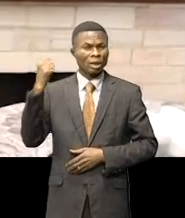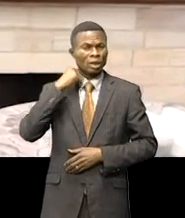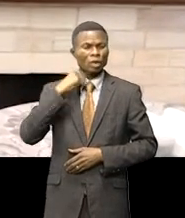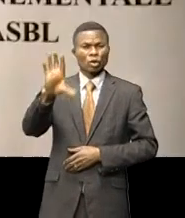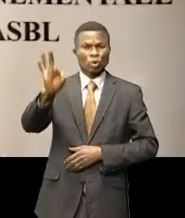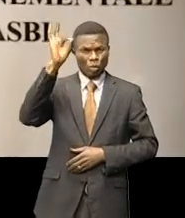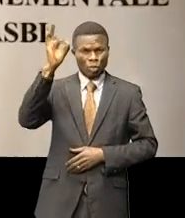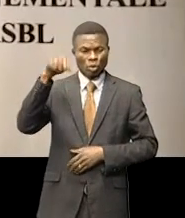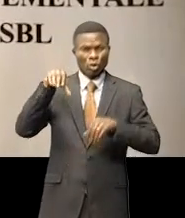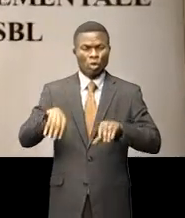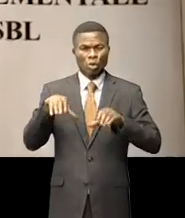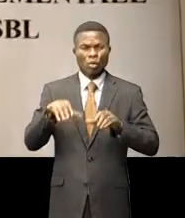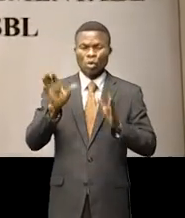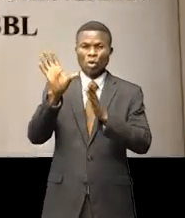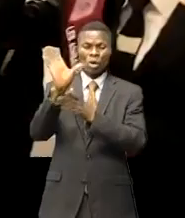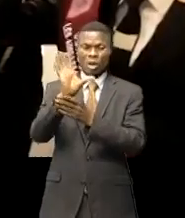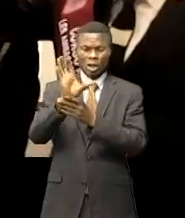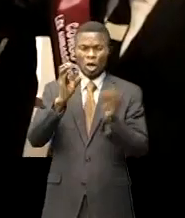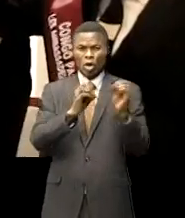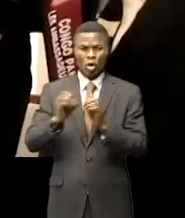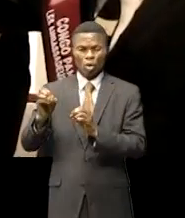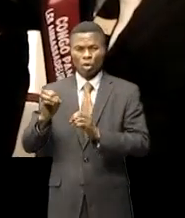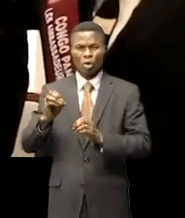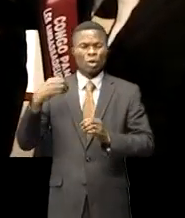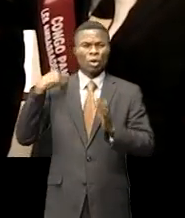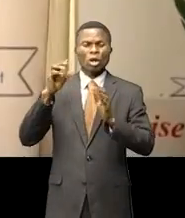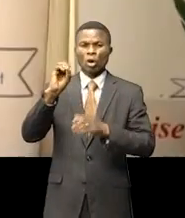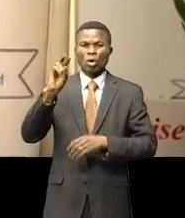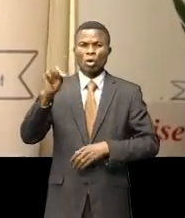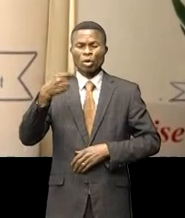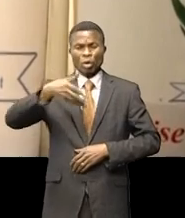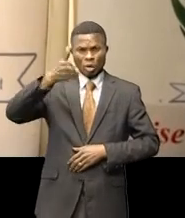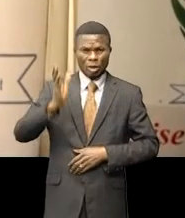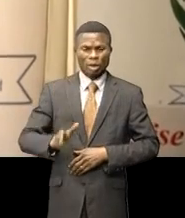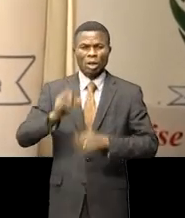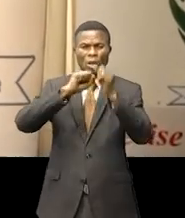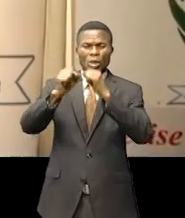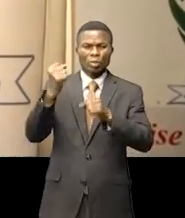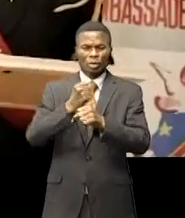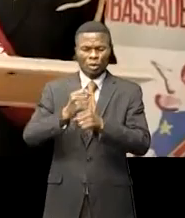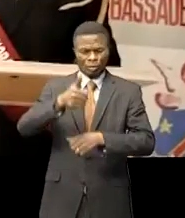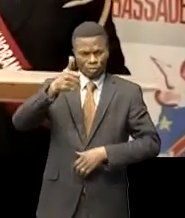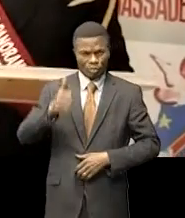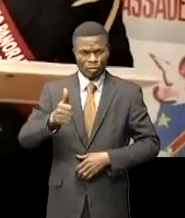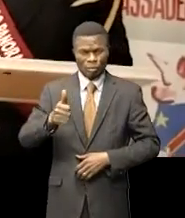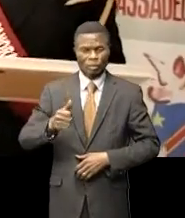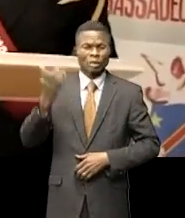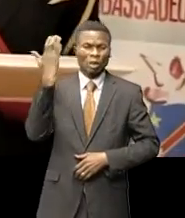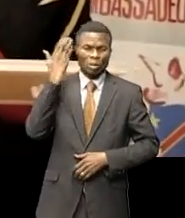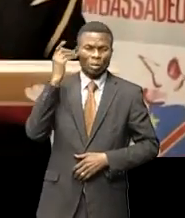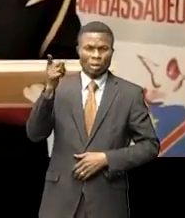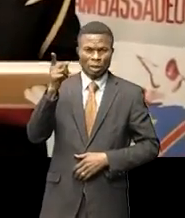sélectionné par Congo Panorama. D'après cette organisation non gouvernementale spécialisée dans la promotion du travail bien fait, Dominique Mutachi